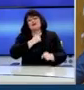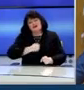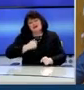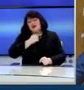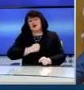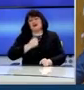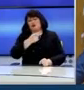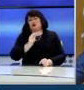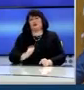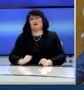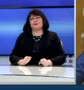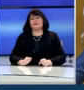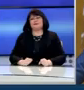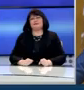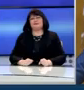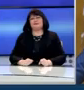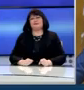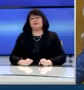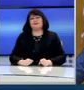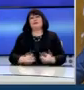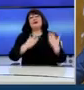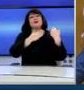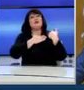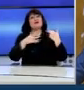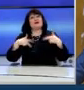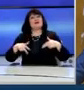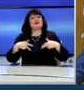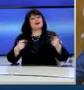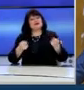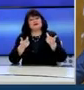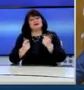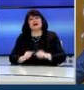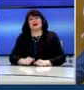Και τι κάνει η υπεύθυνη κυβέρνηση?